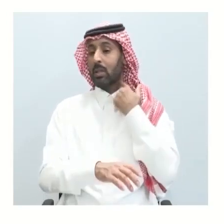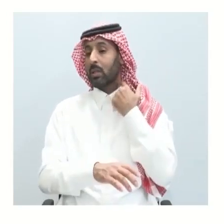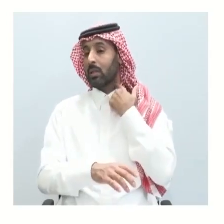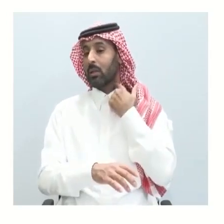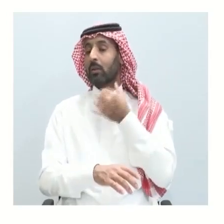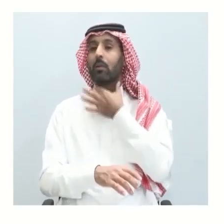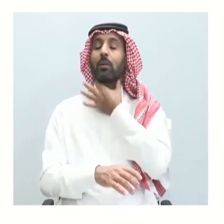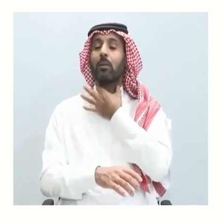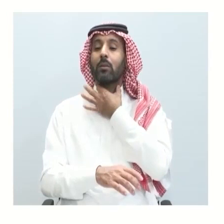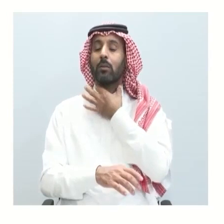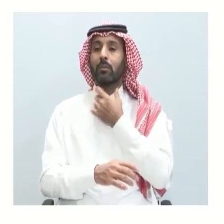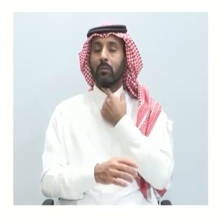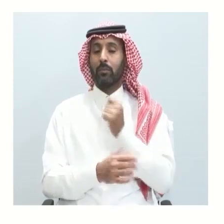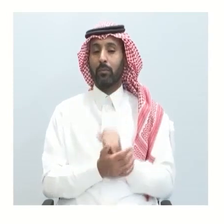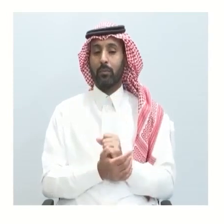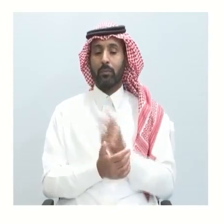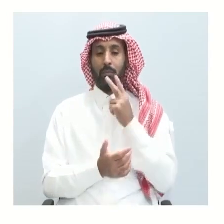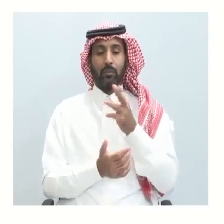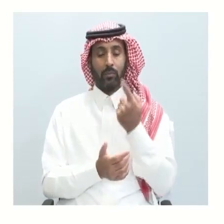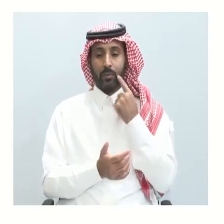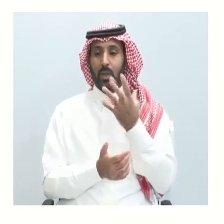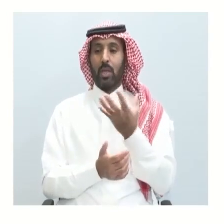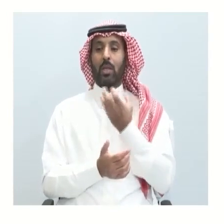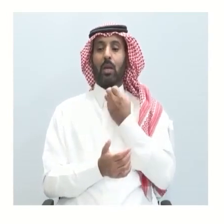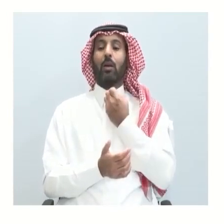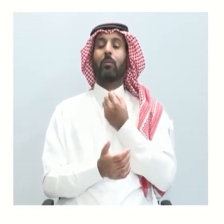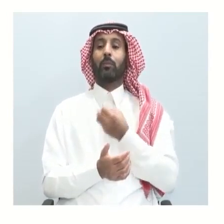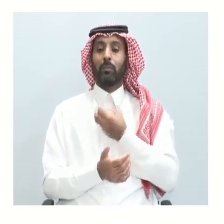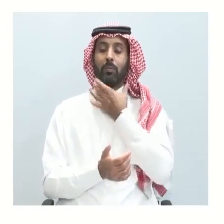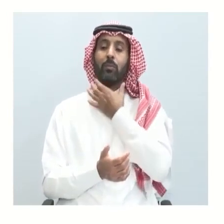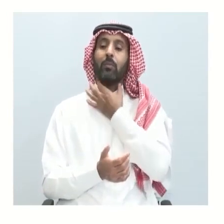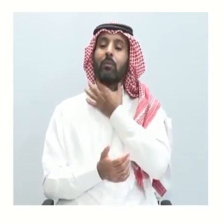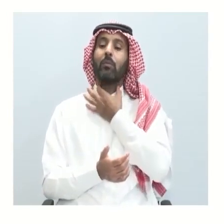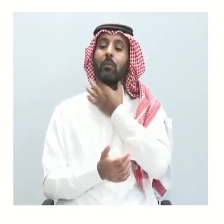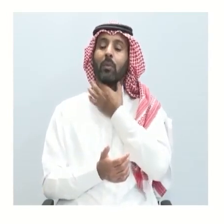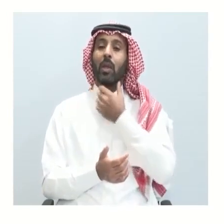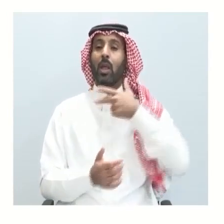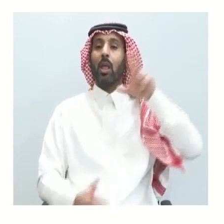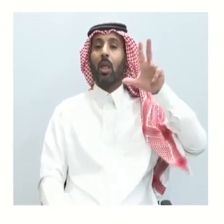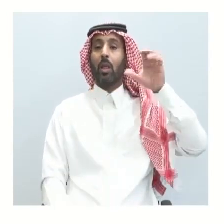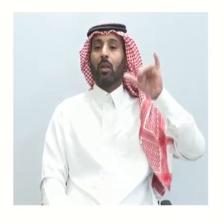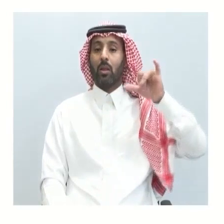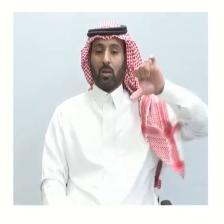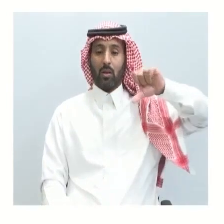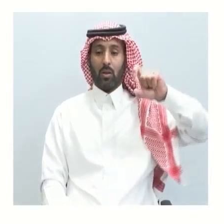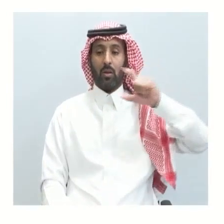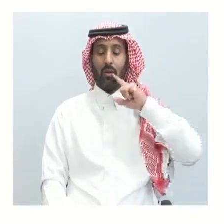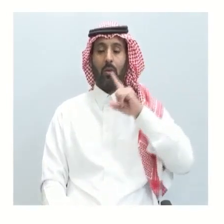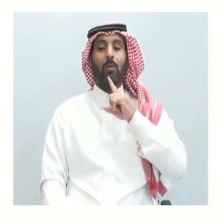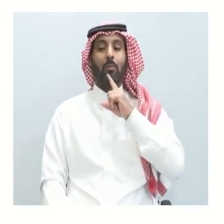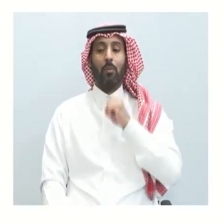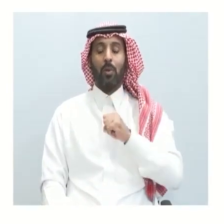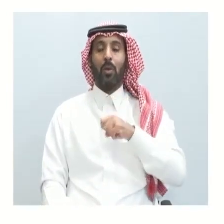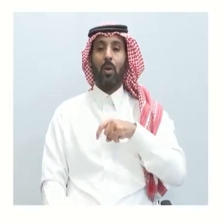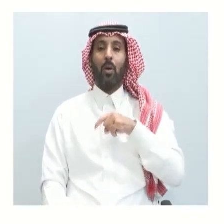من الرقبة. إذا تمتص الغدة الدرقية نظير اليود المشع يود